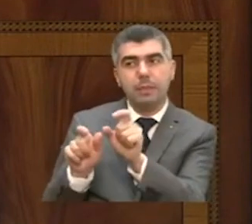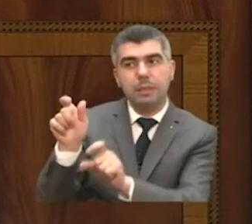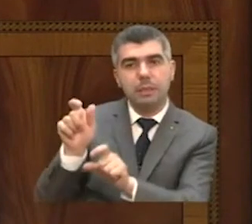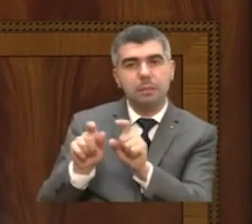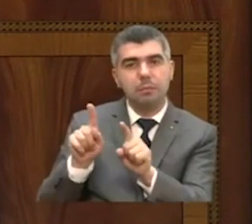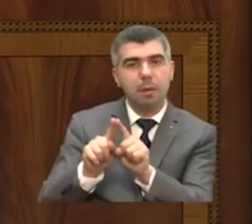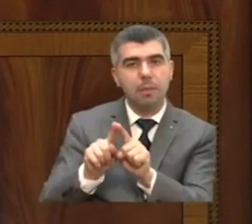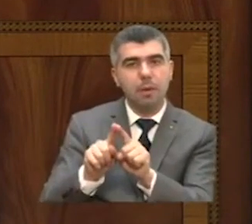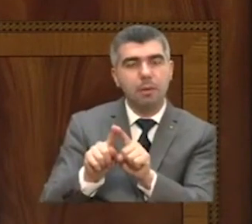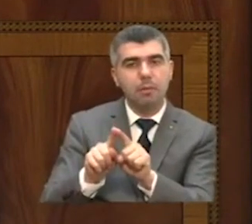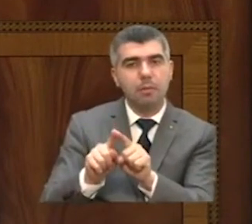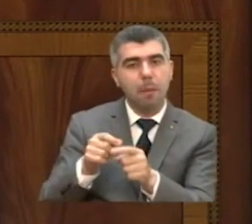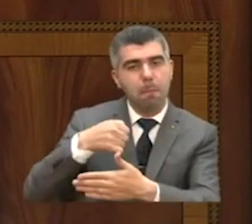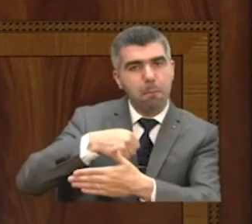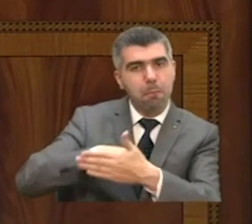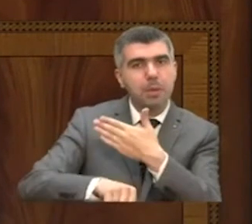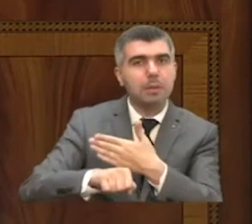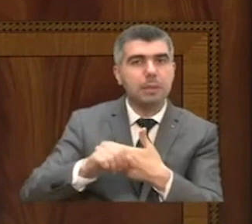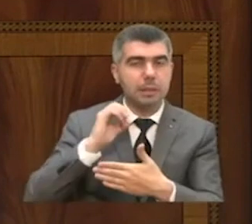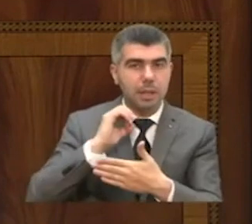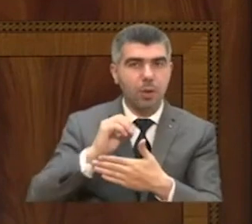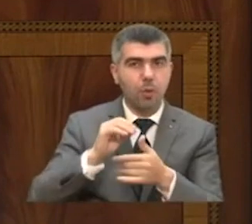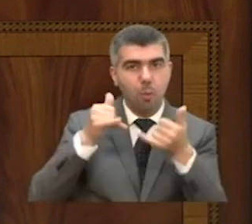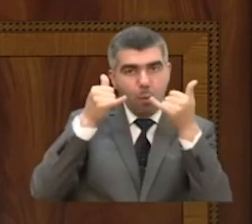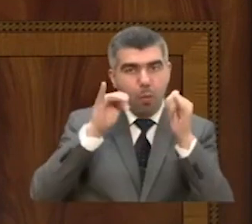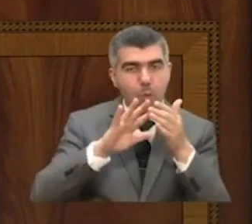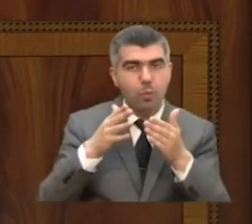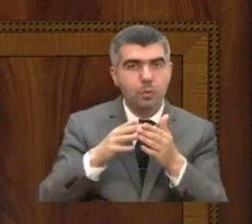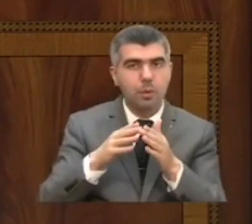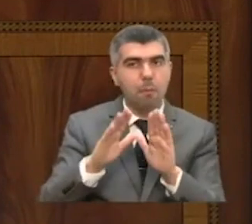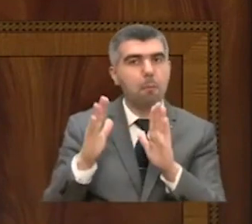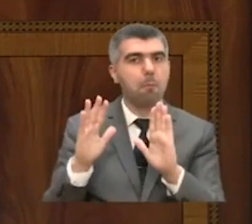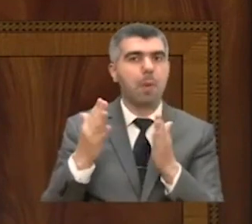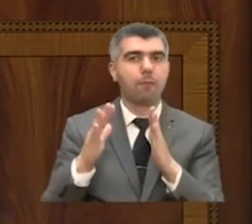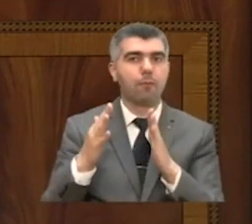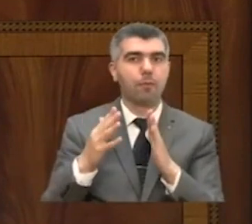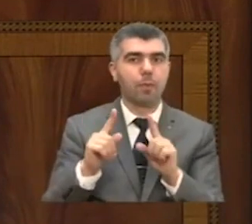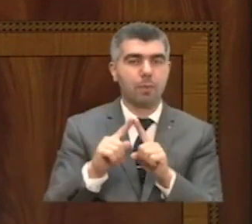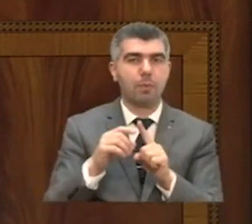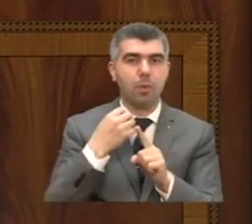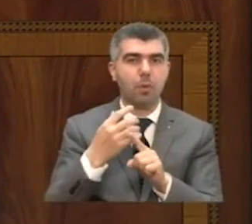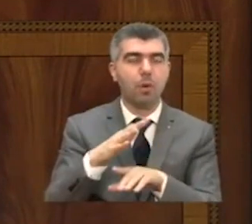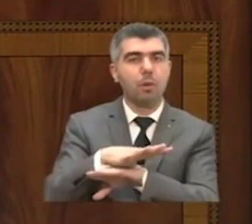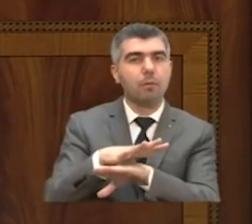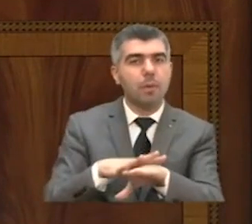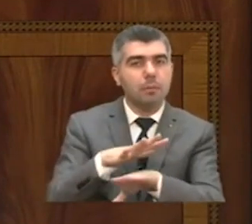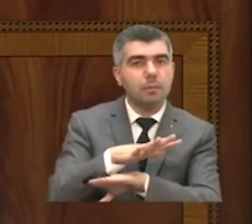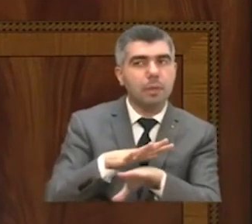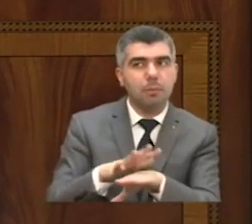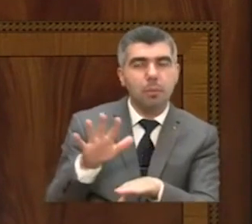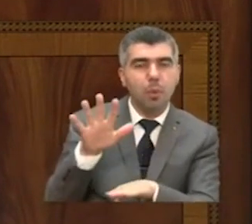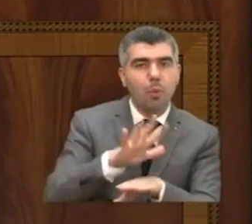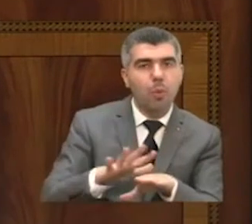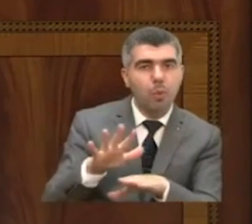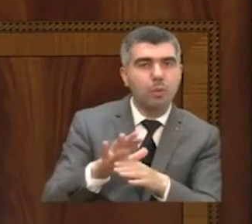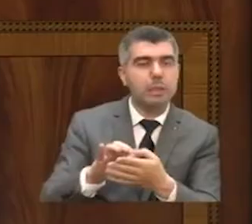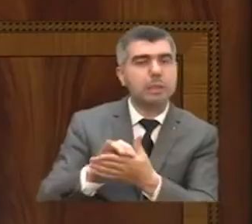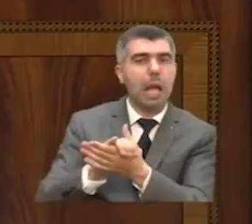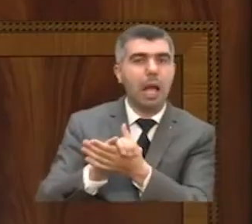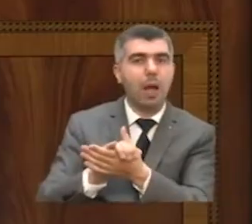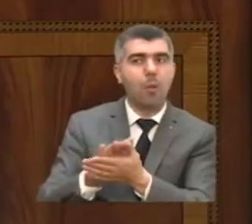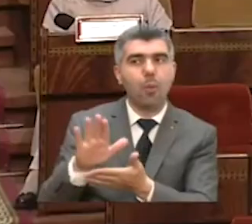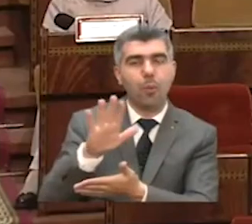الماشيه. وفي هذا الاطار بغيت ننوه باطول الفلاحه خصوصا على سعيد الجهات، كذلك بالتعاون ديال السلطات